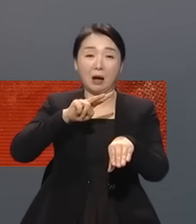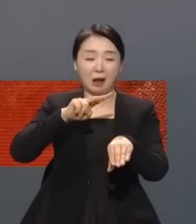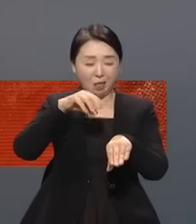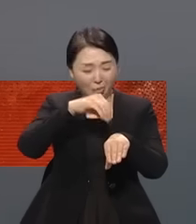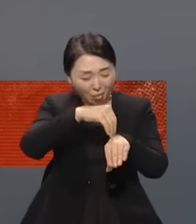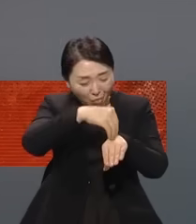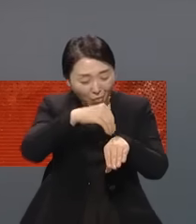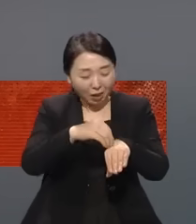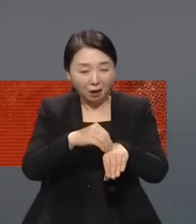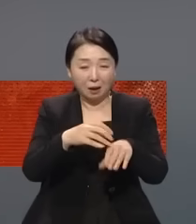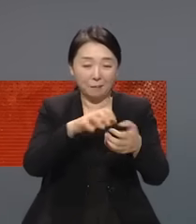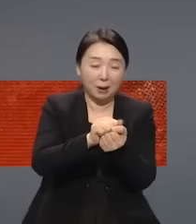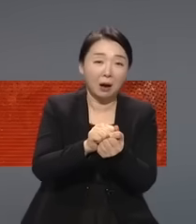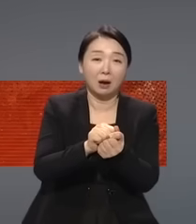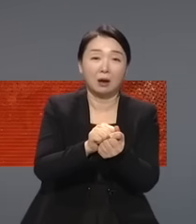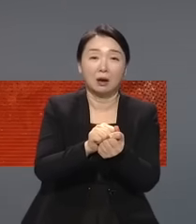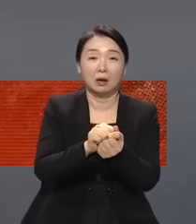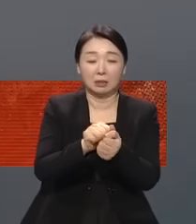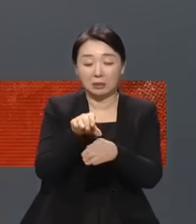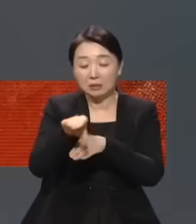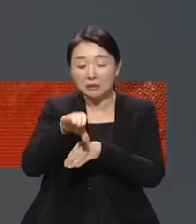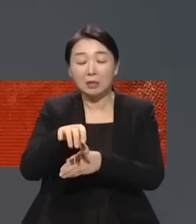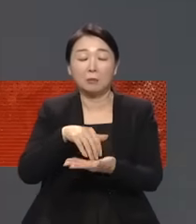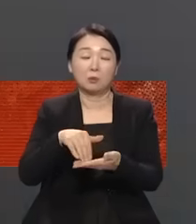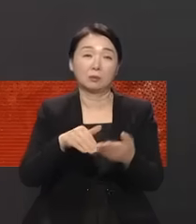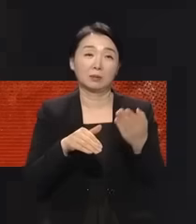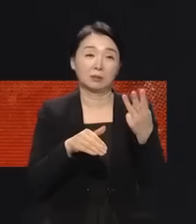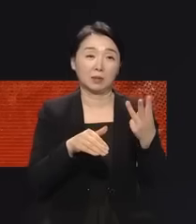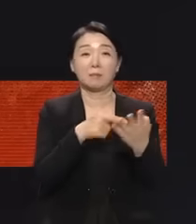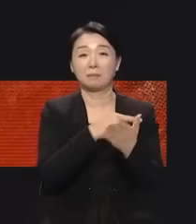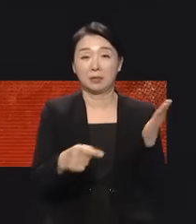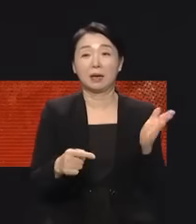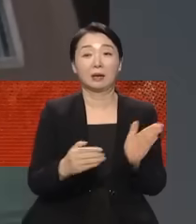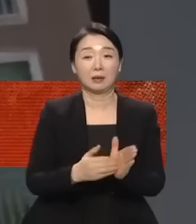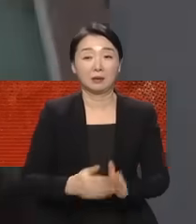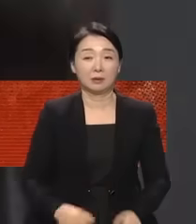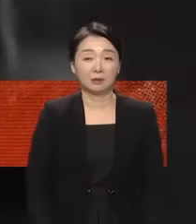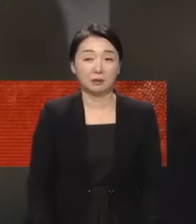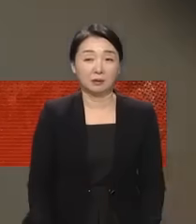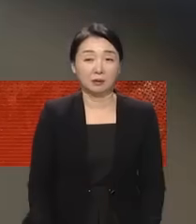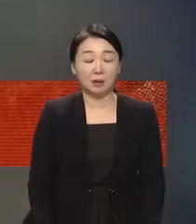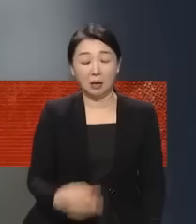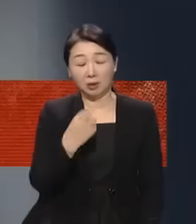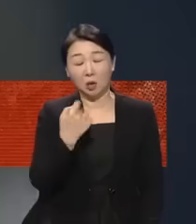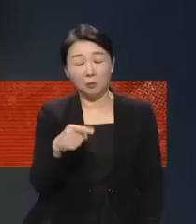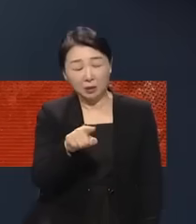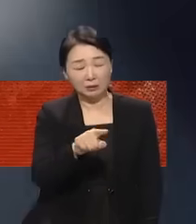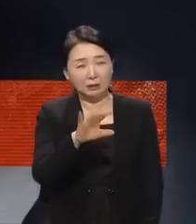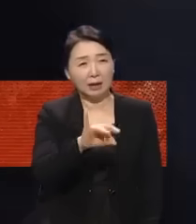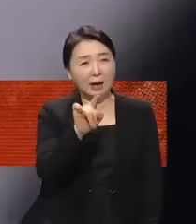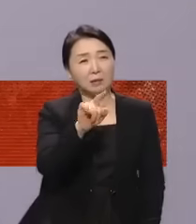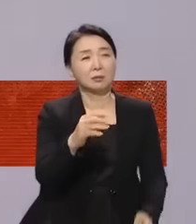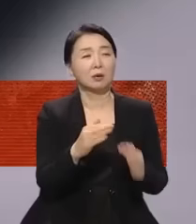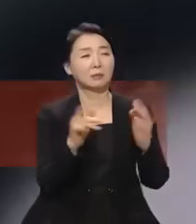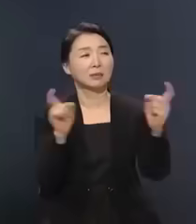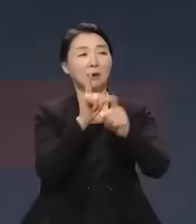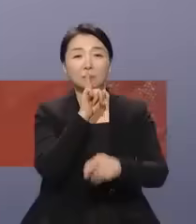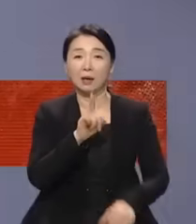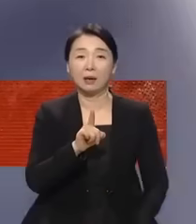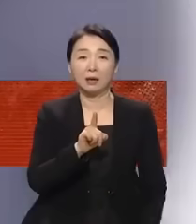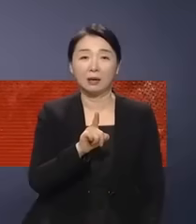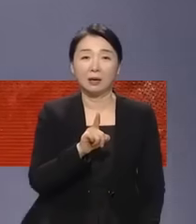했습니다 총 세대가 피해를 입었고 그 주민인 제보자에 따르면 경비원이 아 저집이 종종 시끄럽긴 했다 이렇게 설명했다고